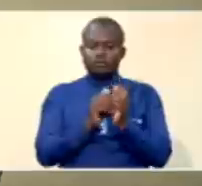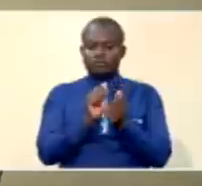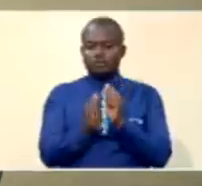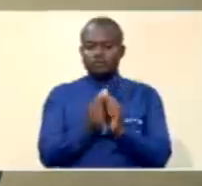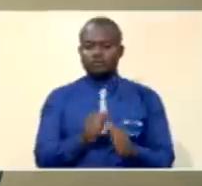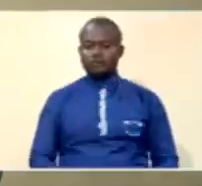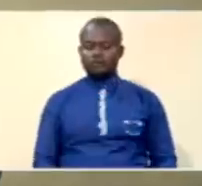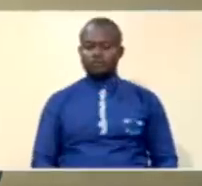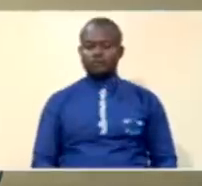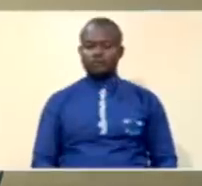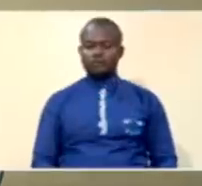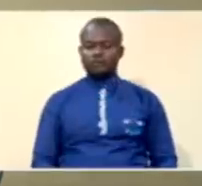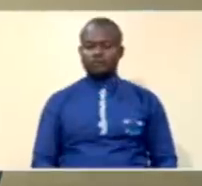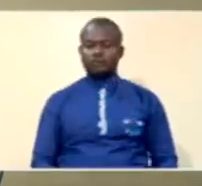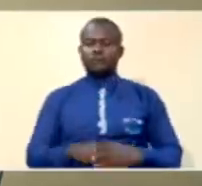igihugu. Abantu